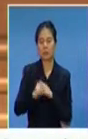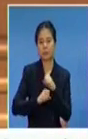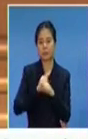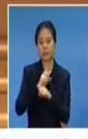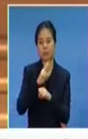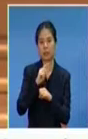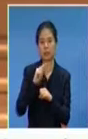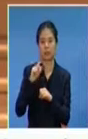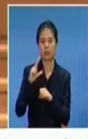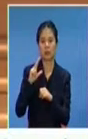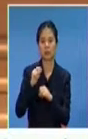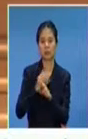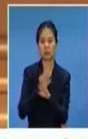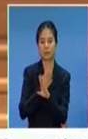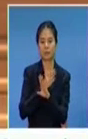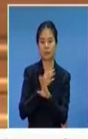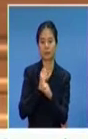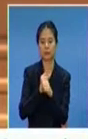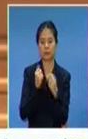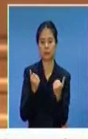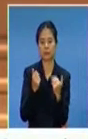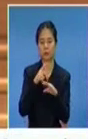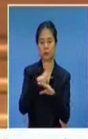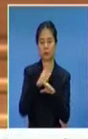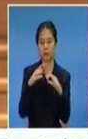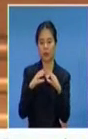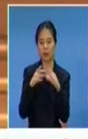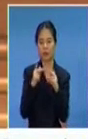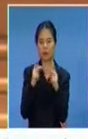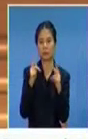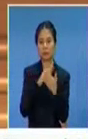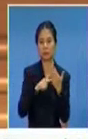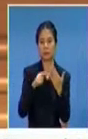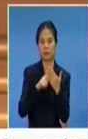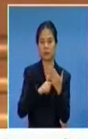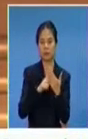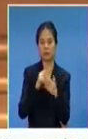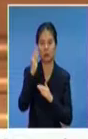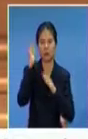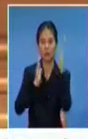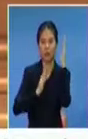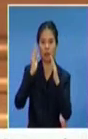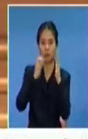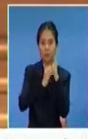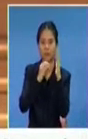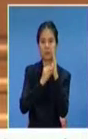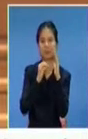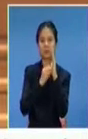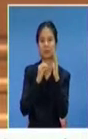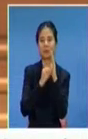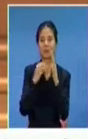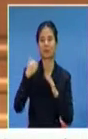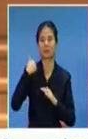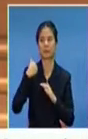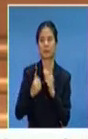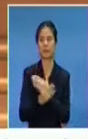ก่อนมาอยู่ในสภานี้ผมเป็นประธานคณะกรรมการการเลือกตั้งกรุงเทพมหานครแต่ผม